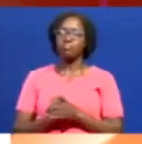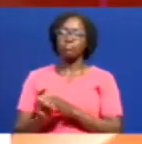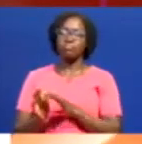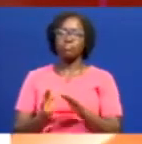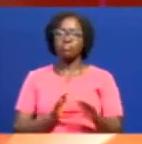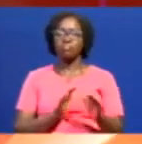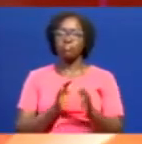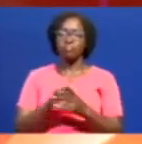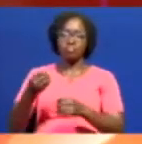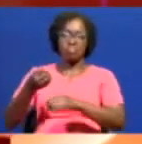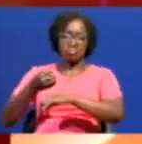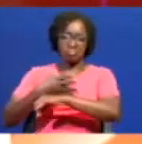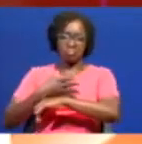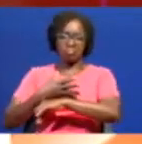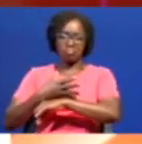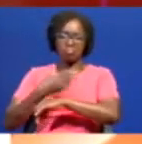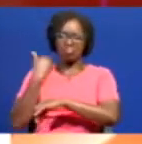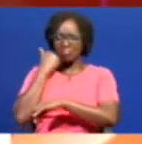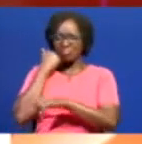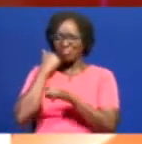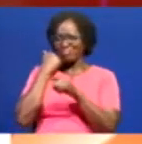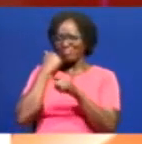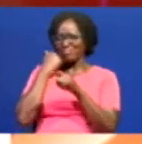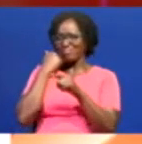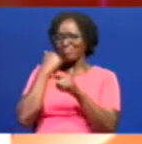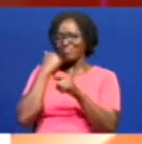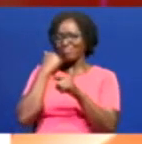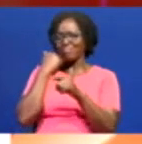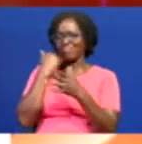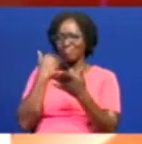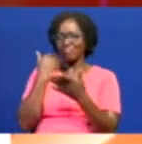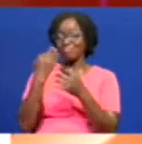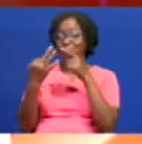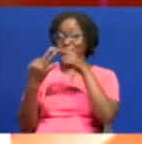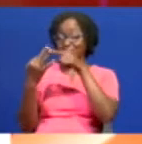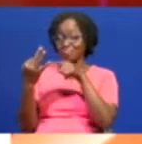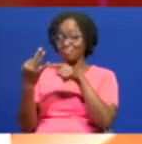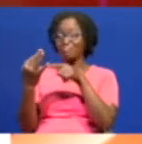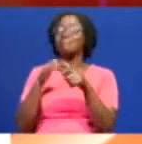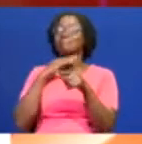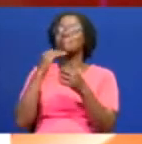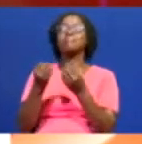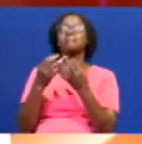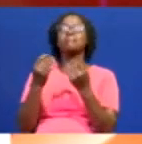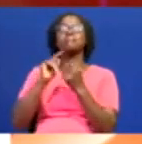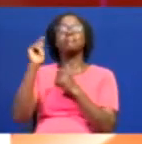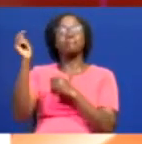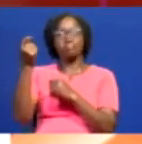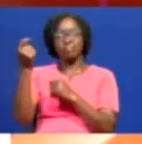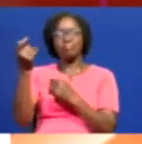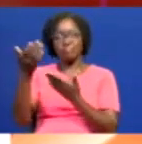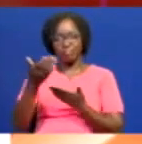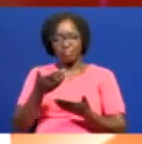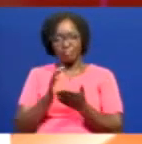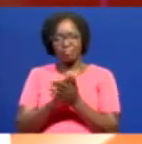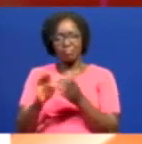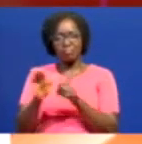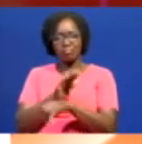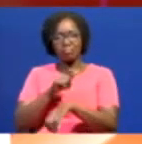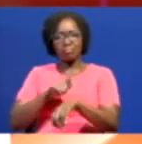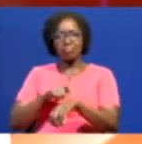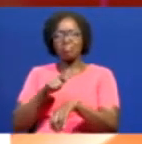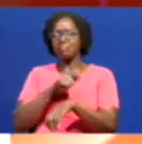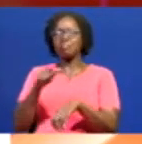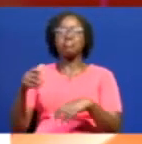Ugonjwa wa saratani ni moja ya magonjwa ambayo matatu yanayosababisha vifo vingi hapa nchini. Mara nyingi wanaougua